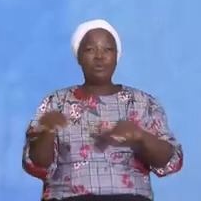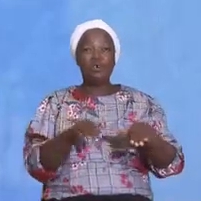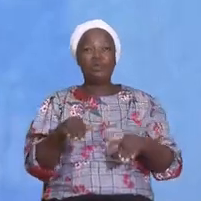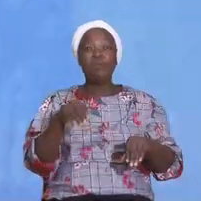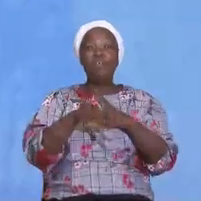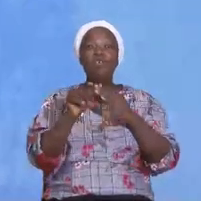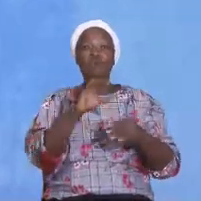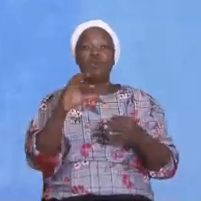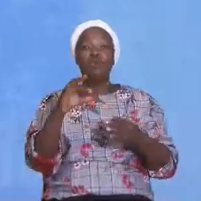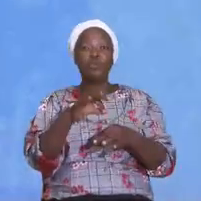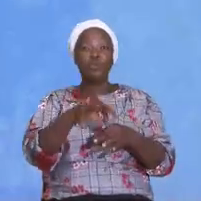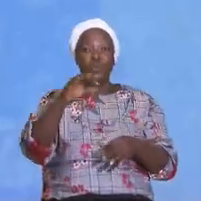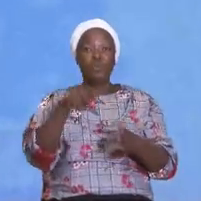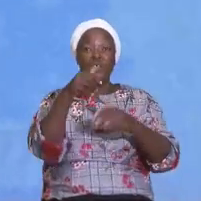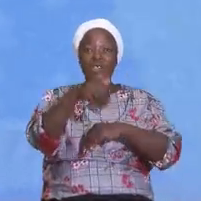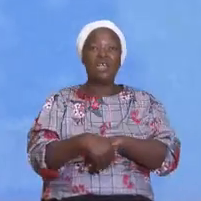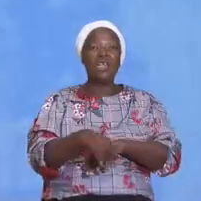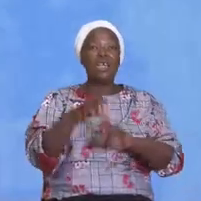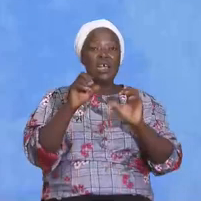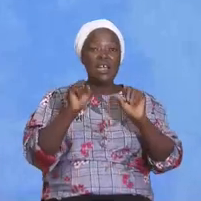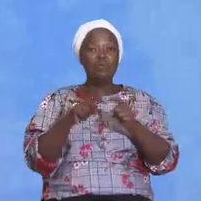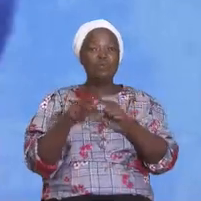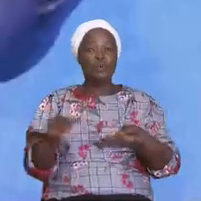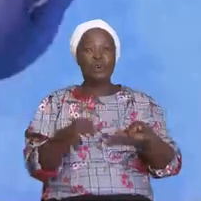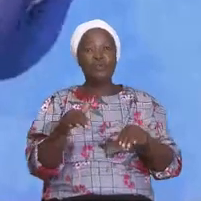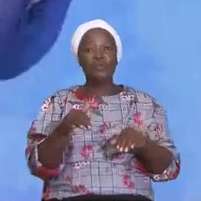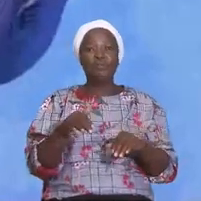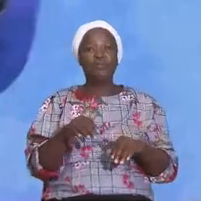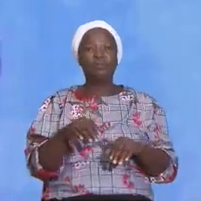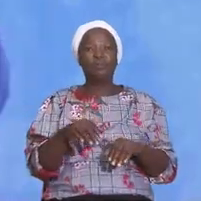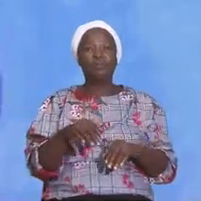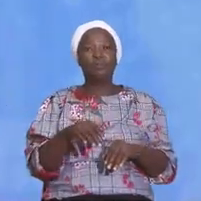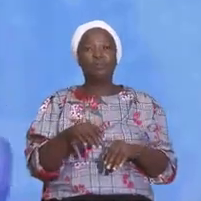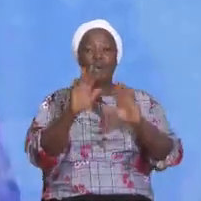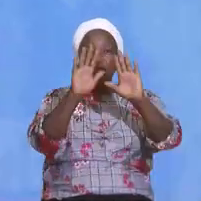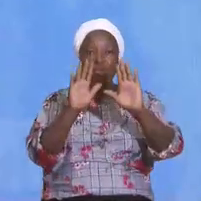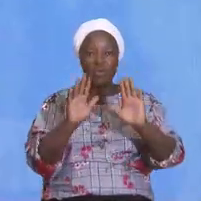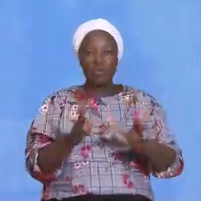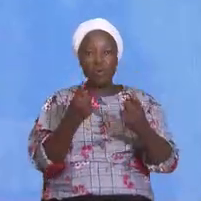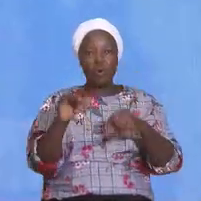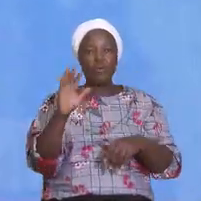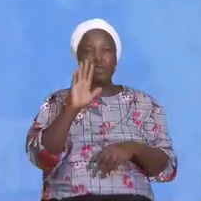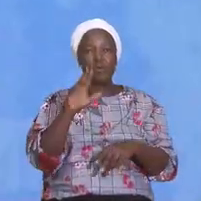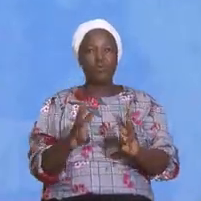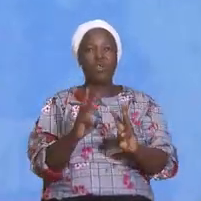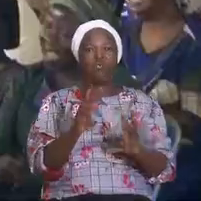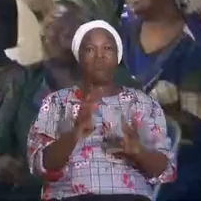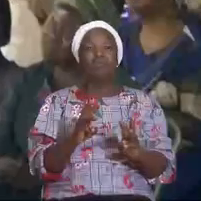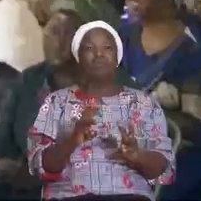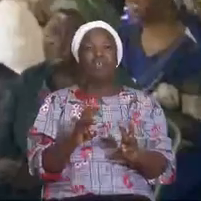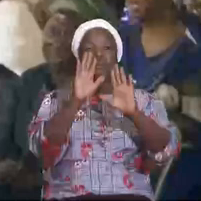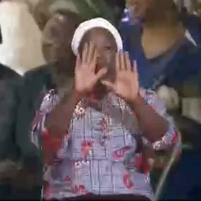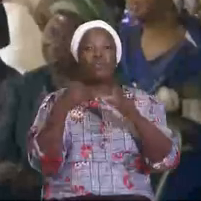l'accomplir dans ton corps ce soir, il peut l'accomplir. Dans ton âme ce soir, il peut l'accomplir.